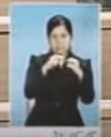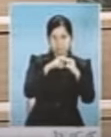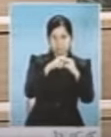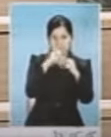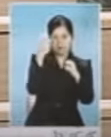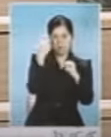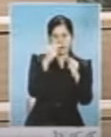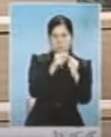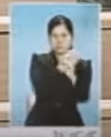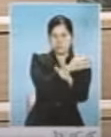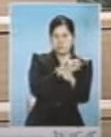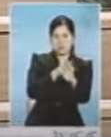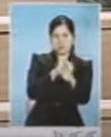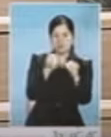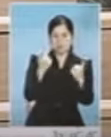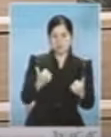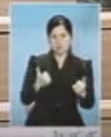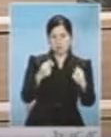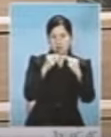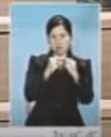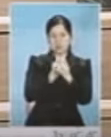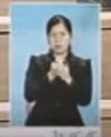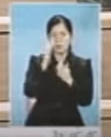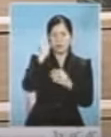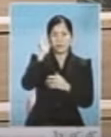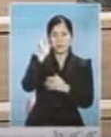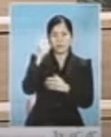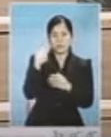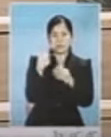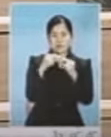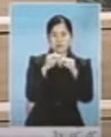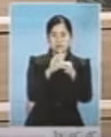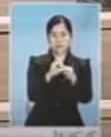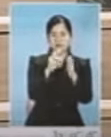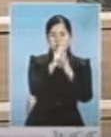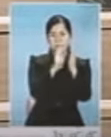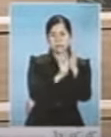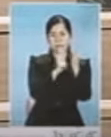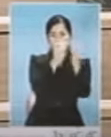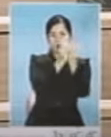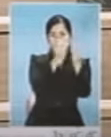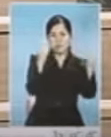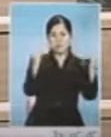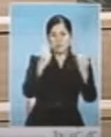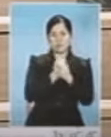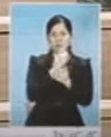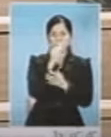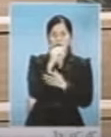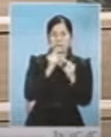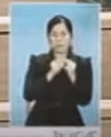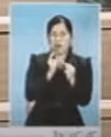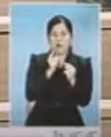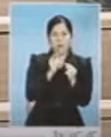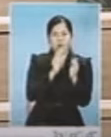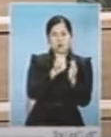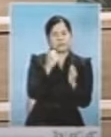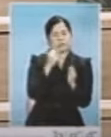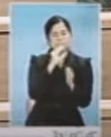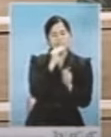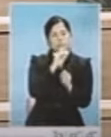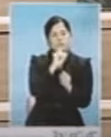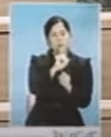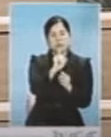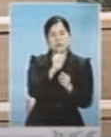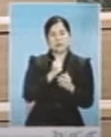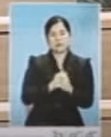แล้วนะคะนี่อภิปรายวันนี้ให้อภิปรายเรื่องรัฐธรรมนูญไม่ให้ท่านขึ้นนะมันพูดด่าฝ่ายตรงข้ามพูด